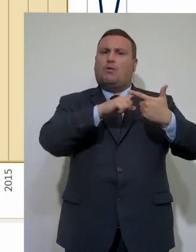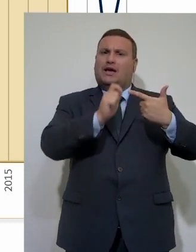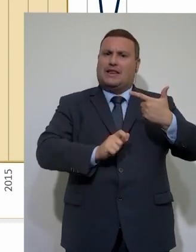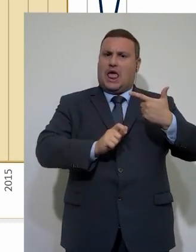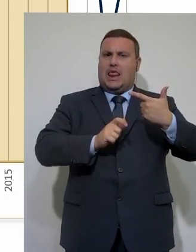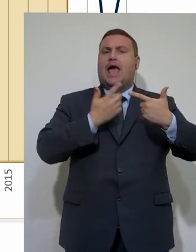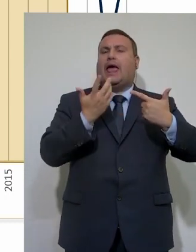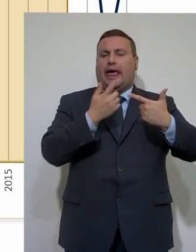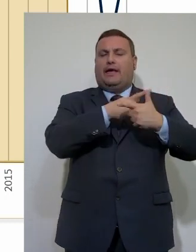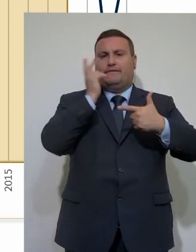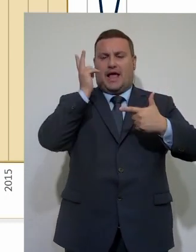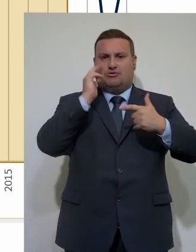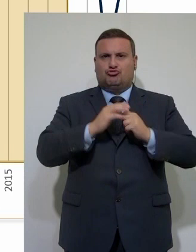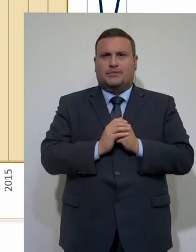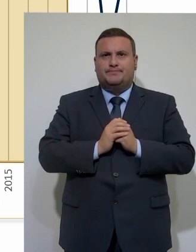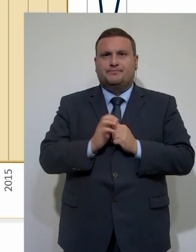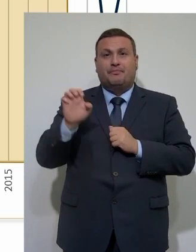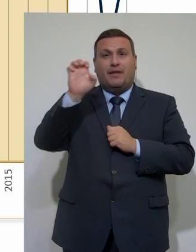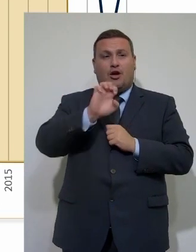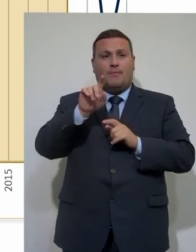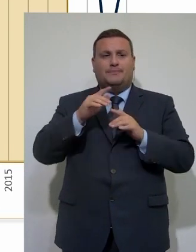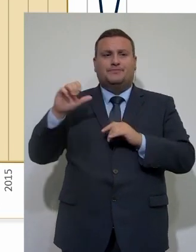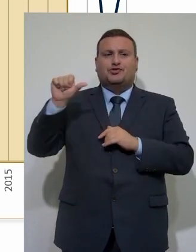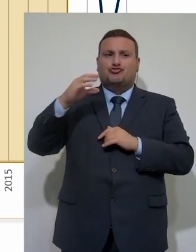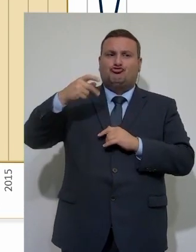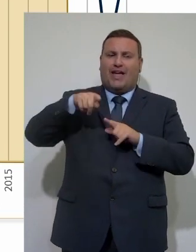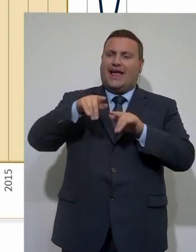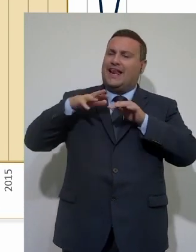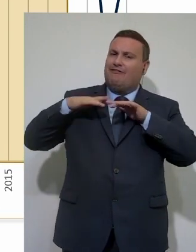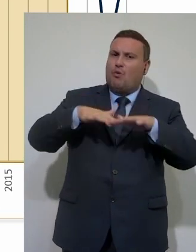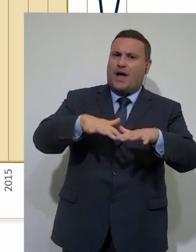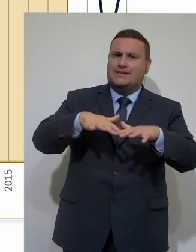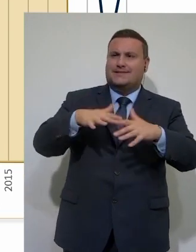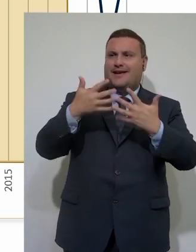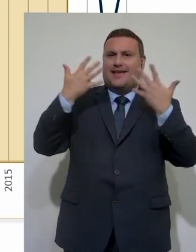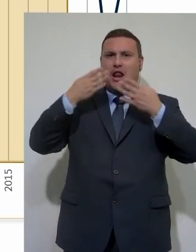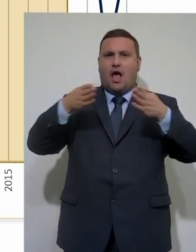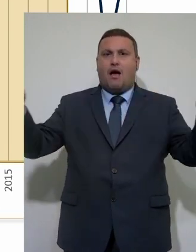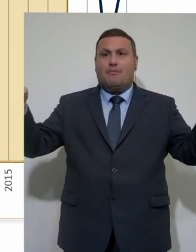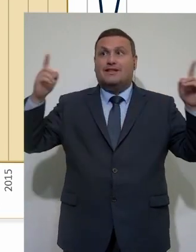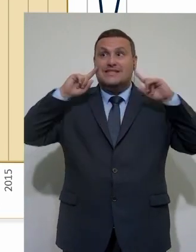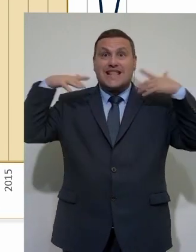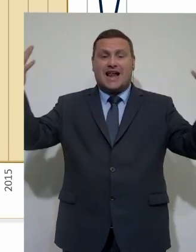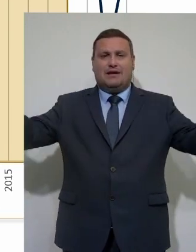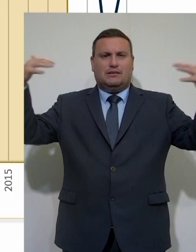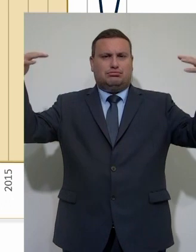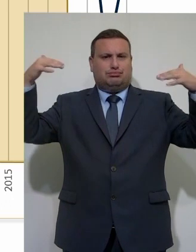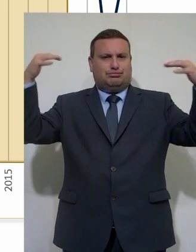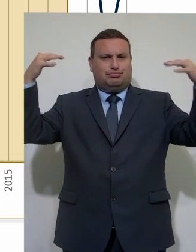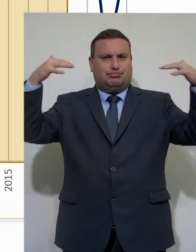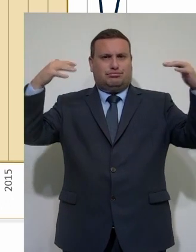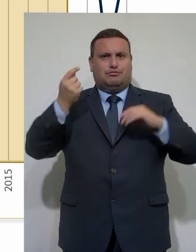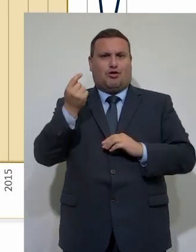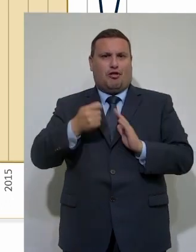ha portato a una quota di turismo straniero, quindi ovviamente con grandi impatti sulla bilancia commerciale